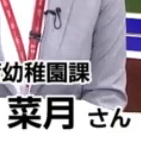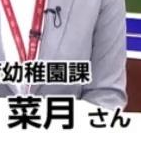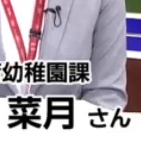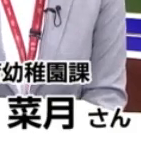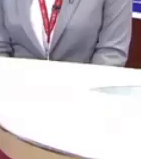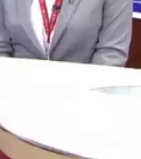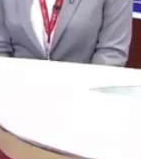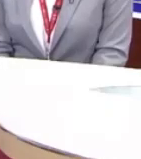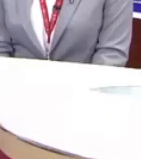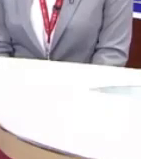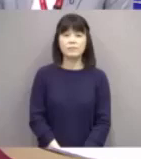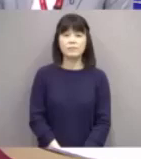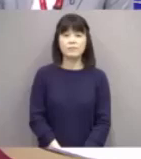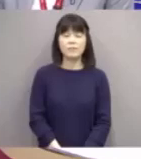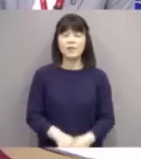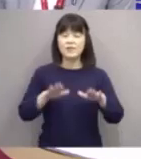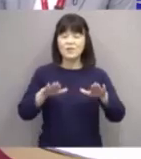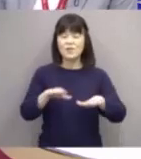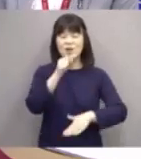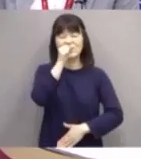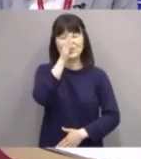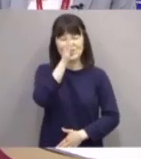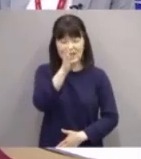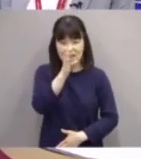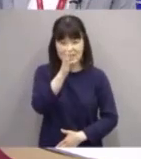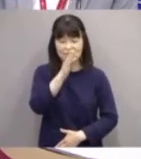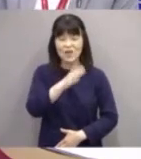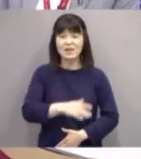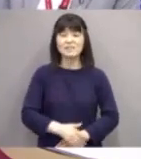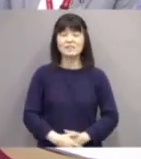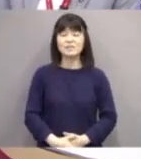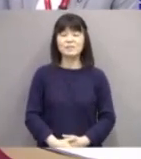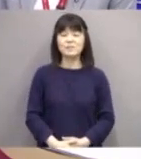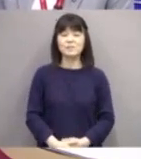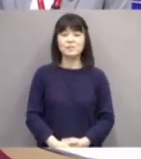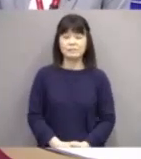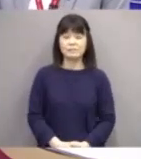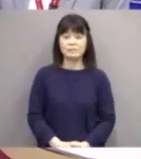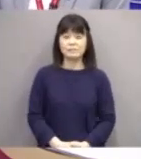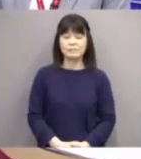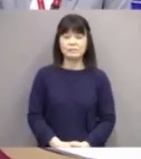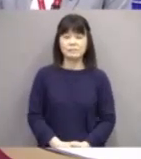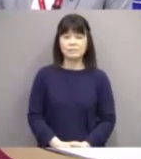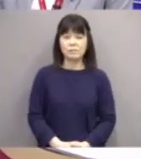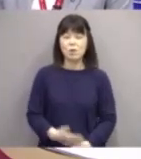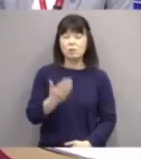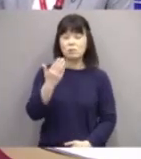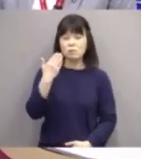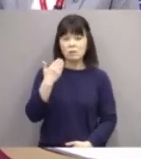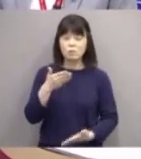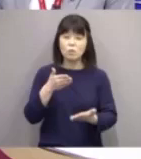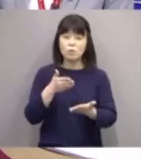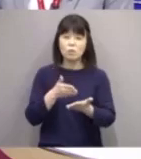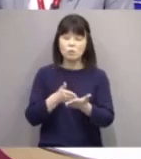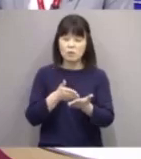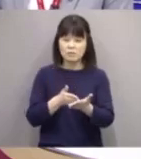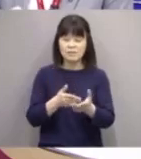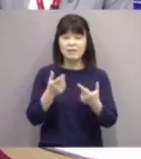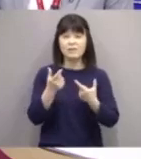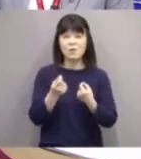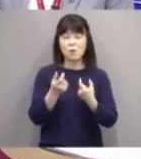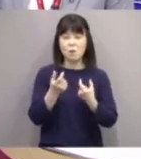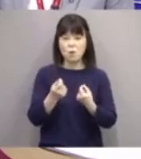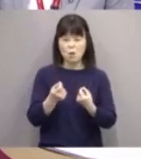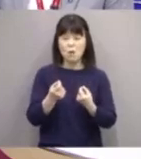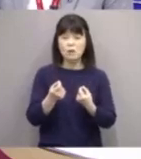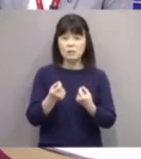ました。今日はよろしくお願いします。 よろしくお願いします。 さあ、冒頭でもお伝えしたように、い